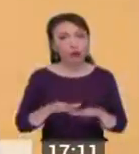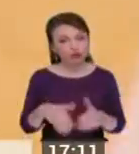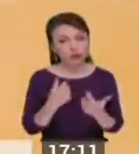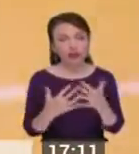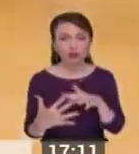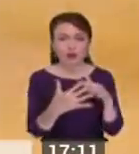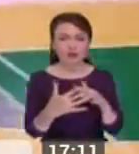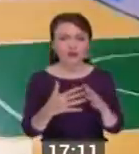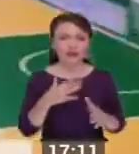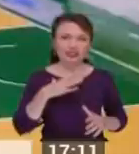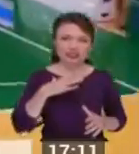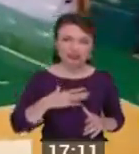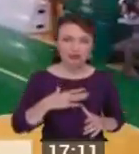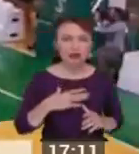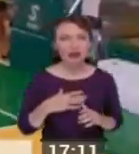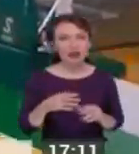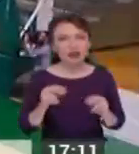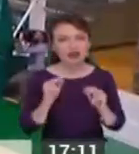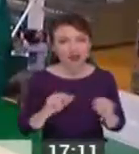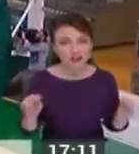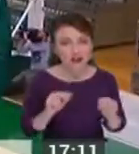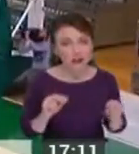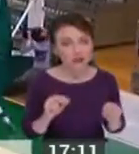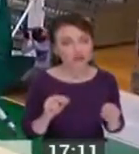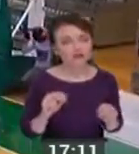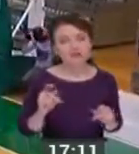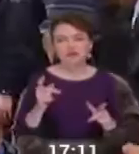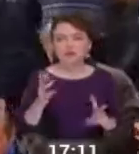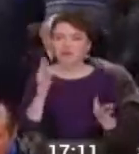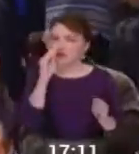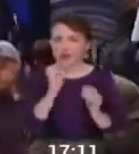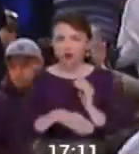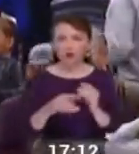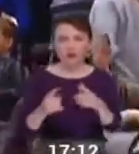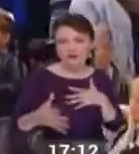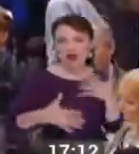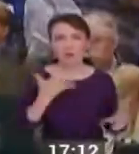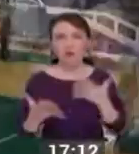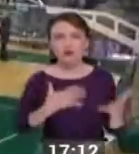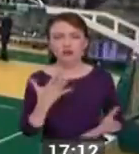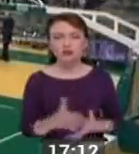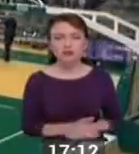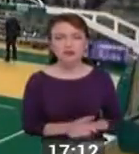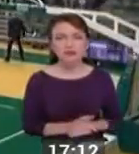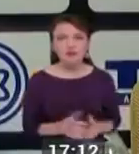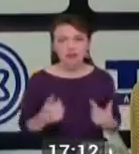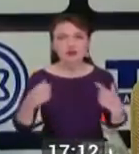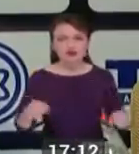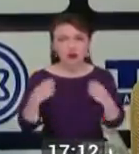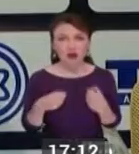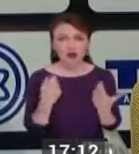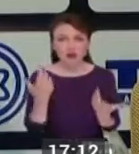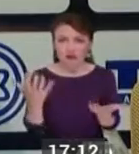зазвичай стриманий наставник «Київбаскета» Айнарс Багацькіс не приховував емоцій. Я старався, не